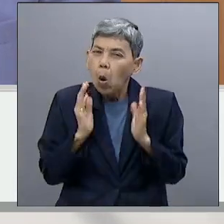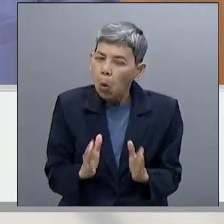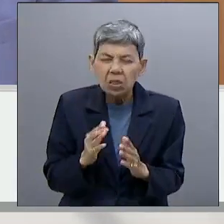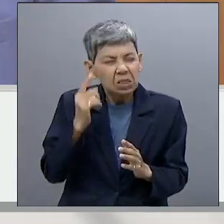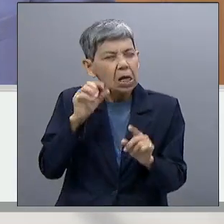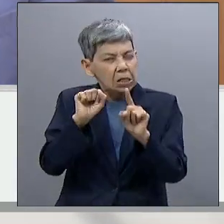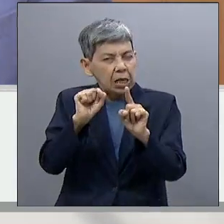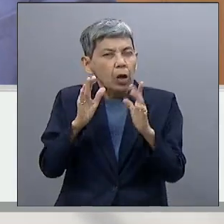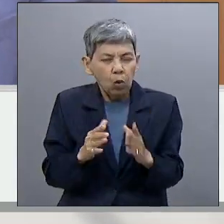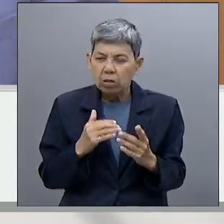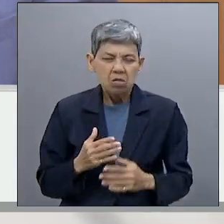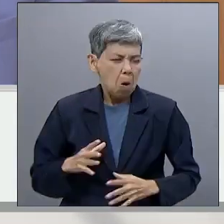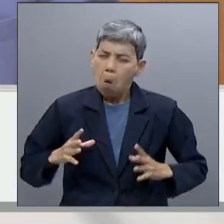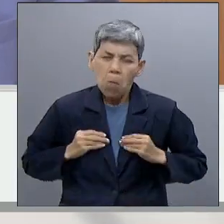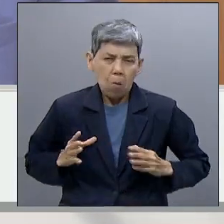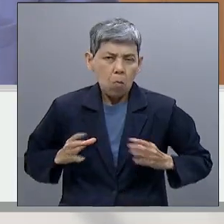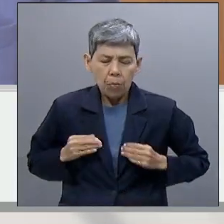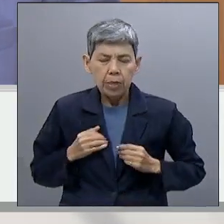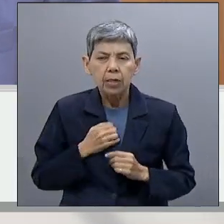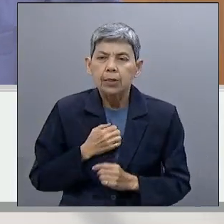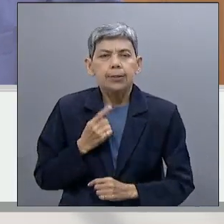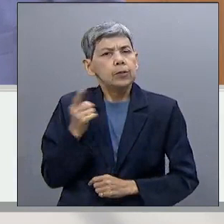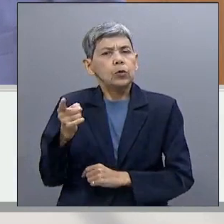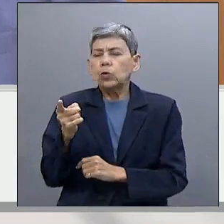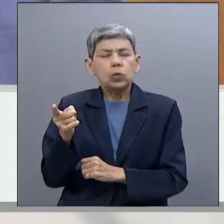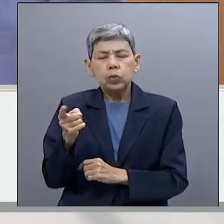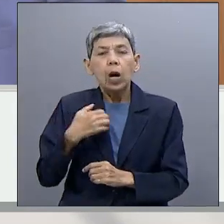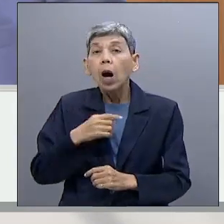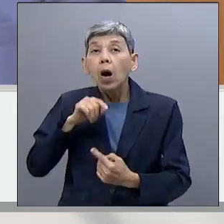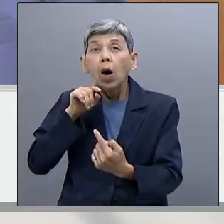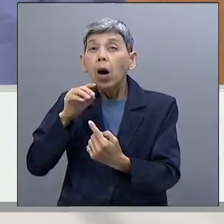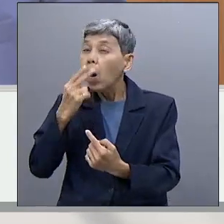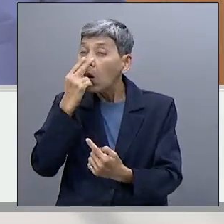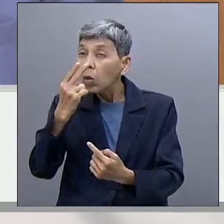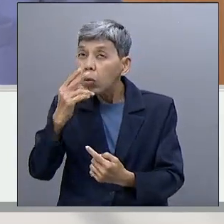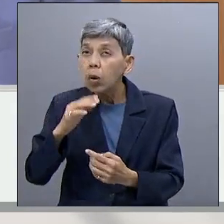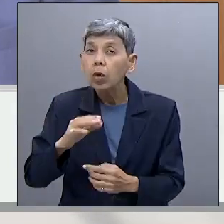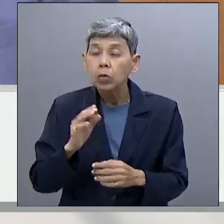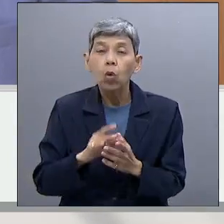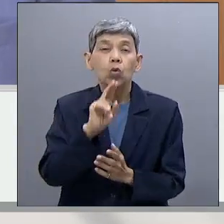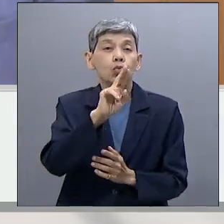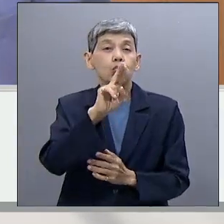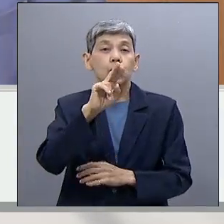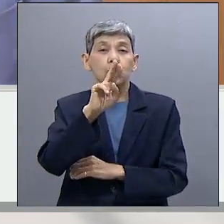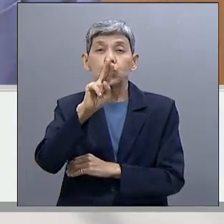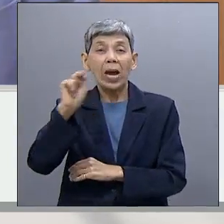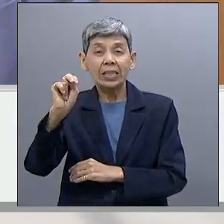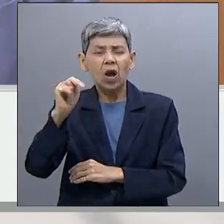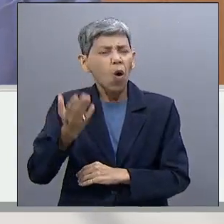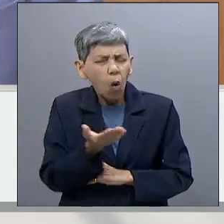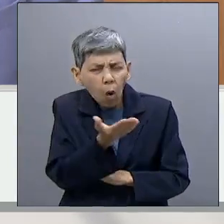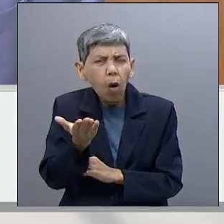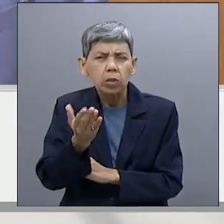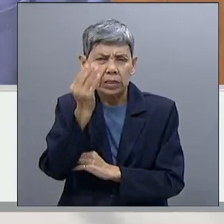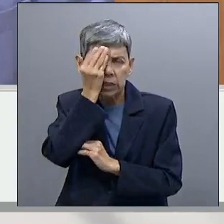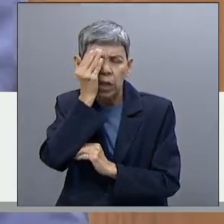นๆอะไรเนี่ยก็จะเป็นส่วนหนึ่งที่กดดันแล้วก็โดยเฉพาะทาง UN ก็ขอร้องให้อิส